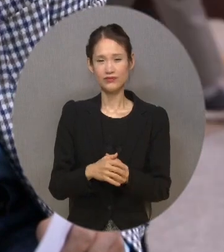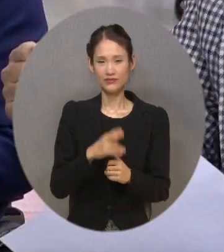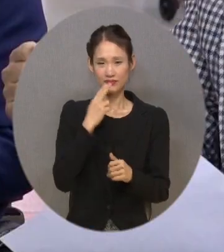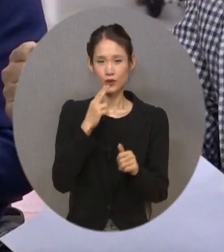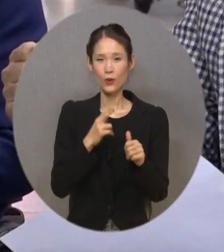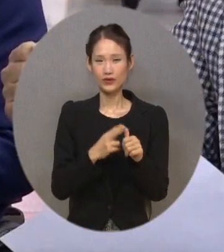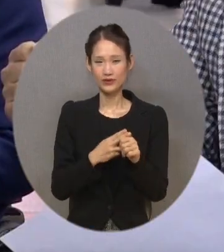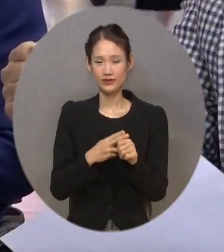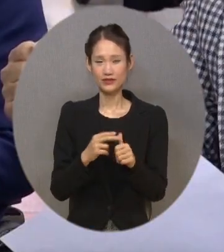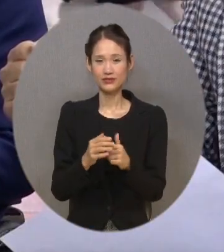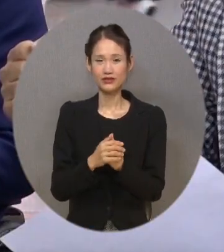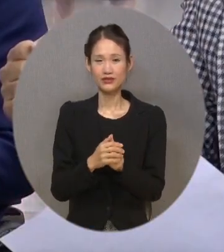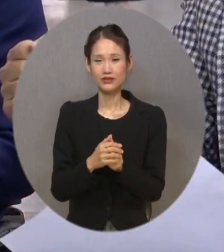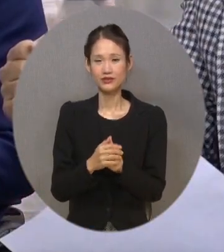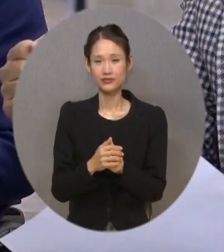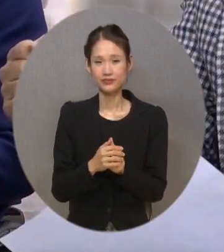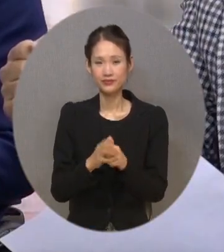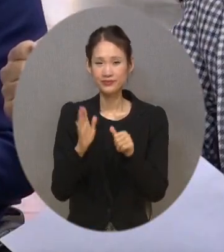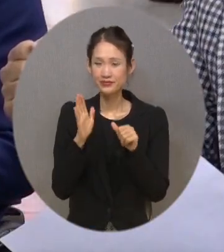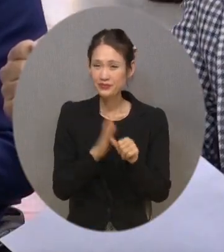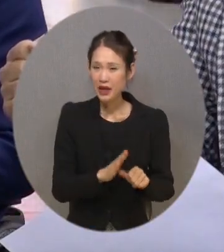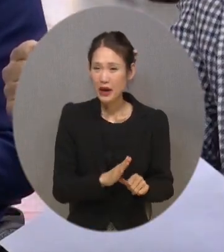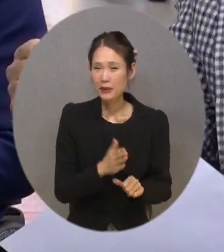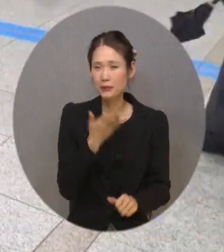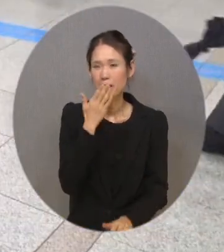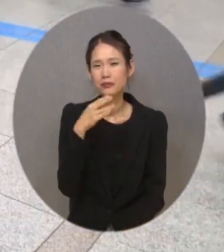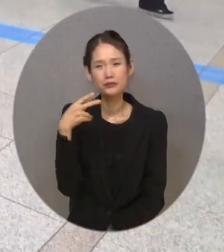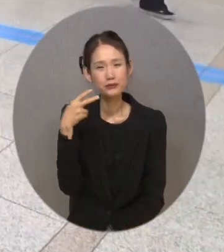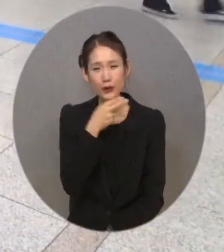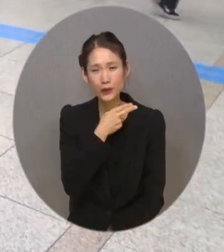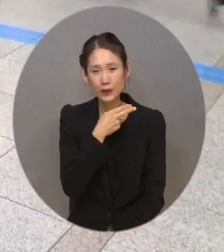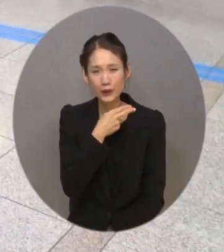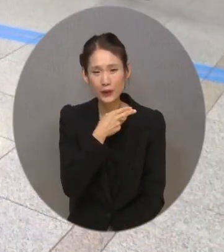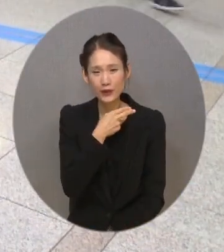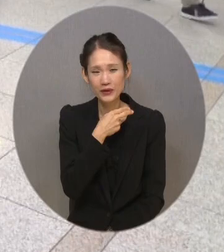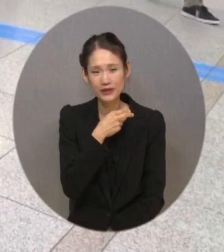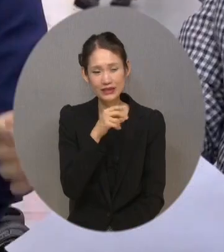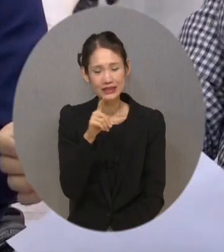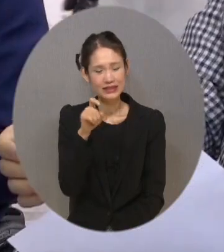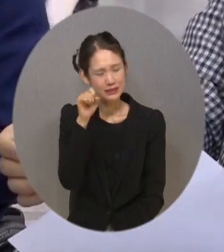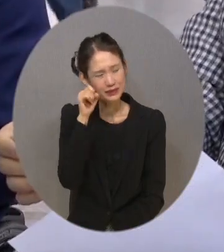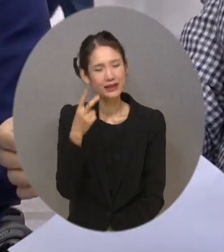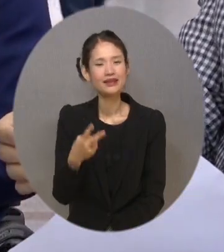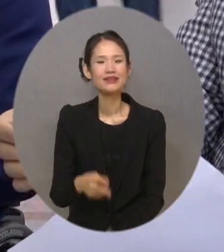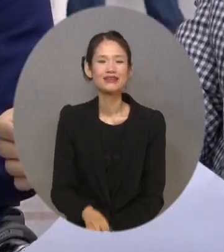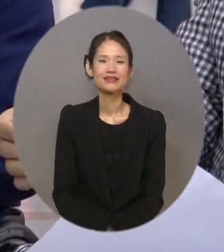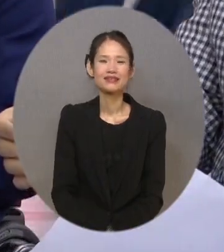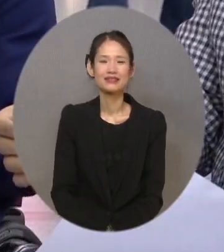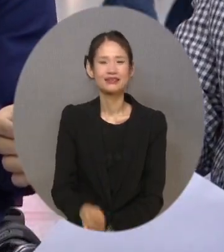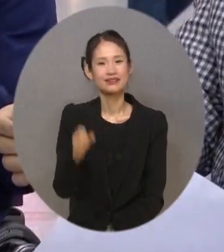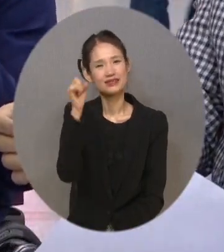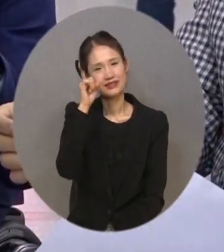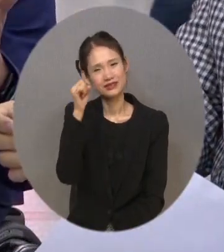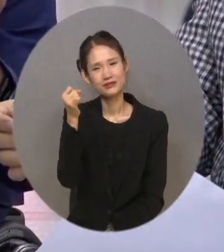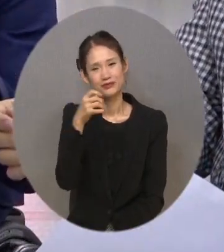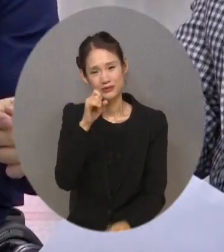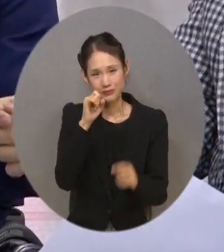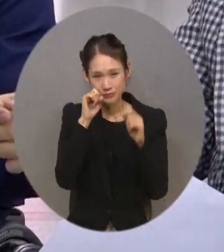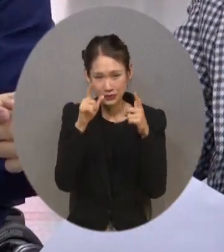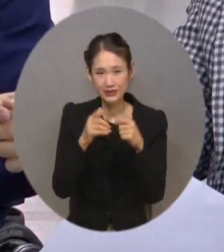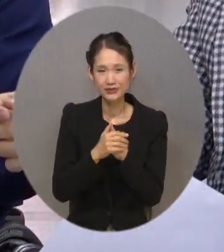게. 저 혹시 뭐 미션 실패하면 밥 못 먹나요? 아, 우리가 1박 2일이야? 새벽부터 일어나가지고 이제 어?